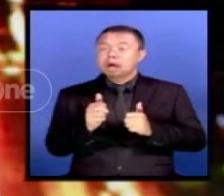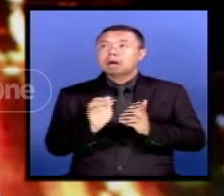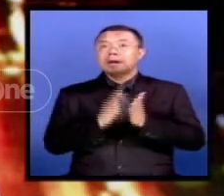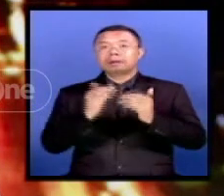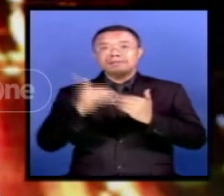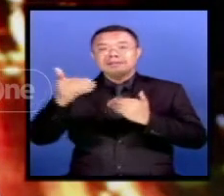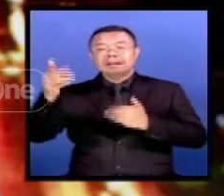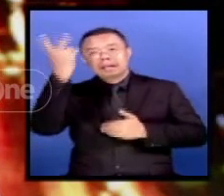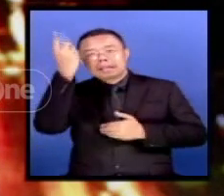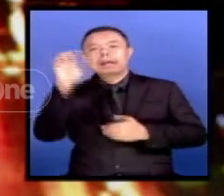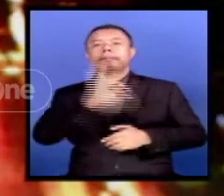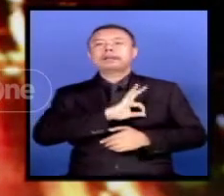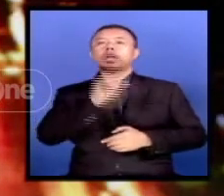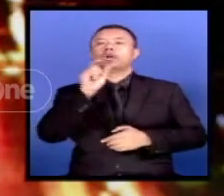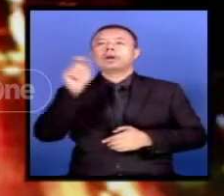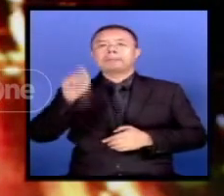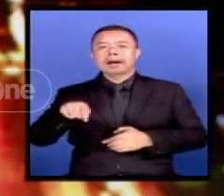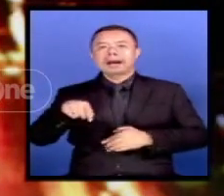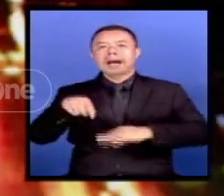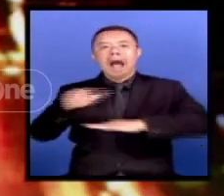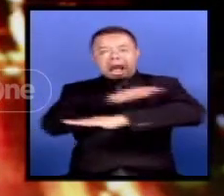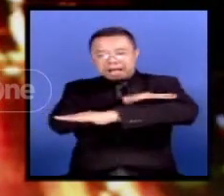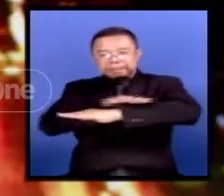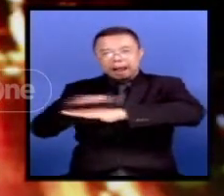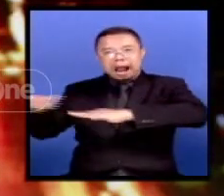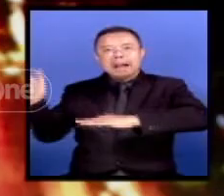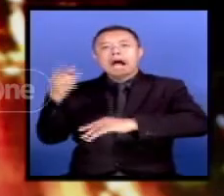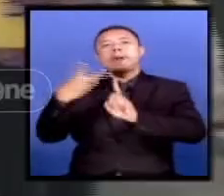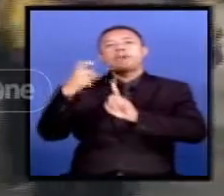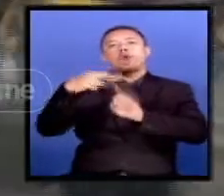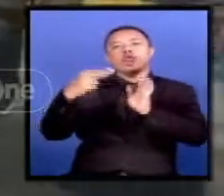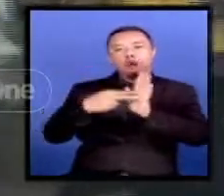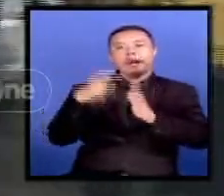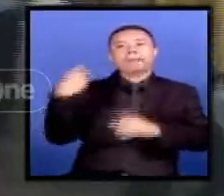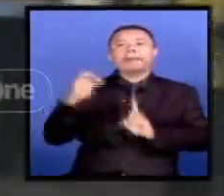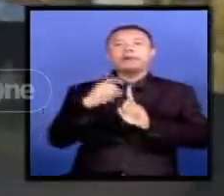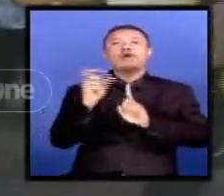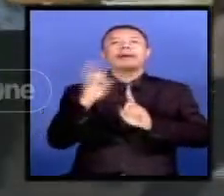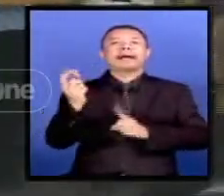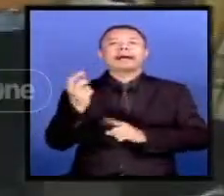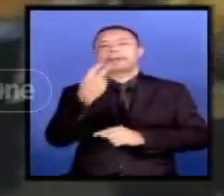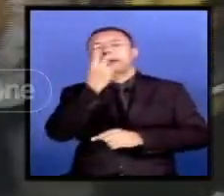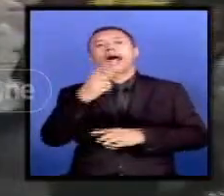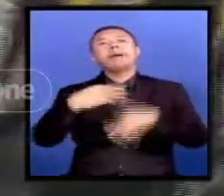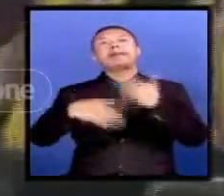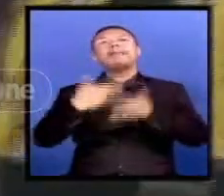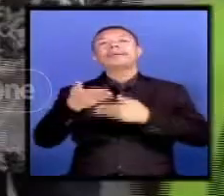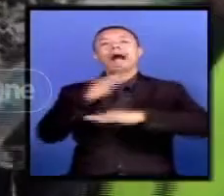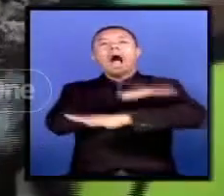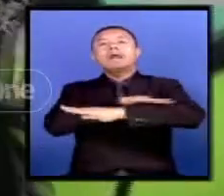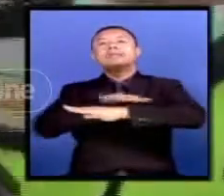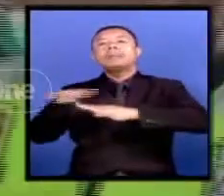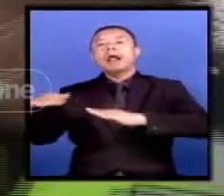Presiden untuk penggunaan aspal buton secara nasional, Kementerian PUPR berkunjung ke salah satu pabrik aspal yang berlokasi di